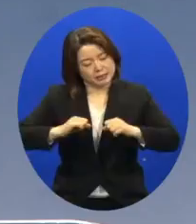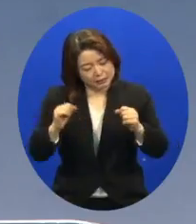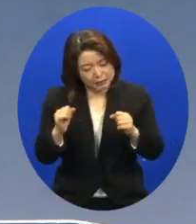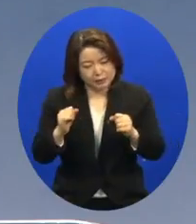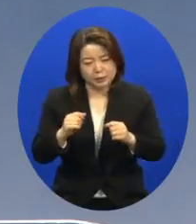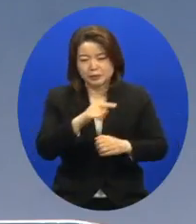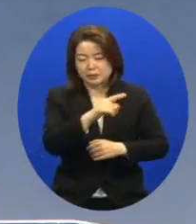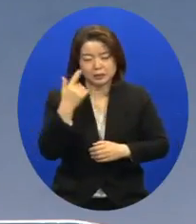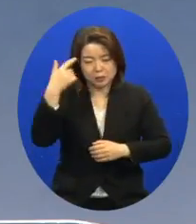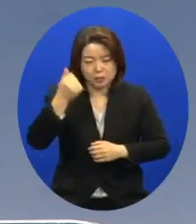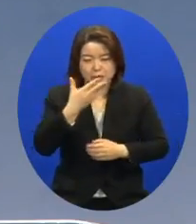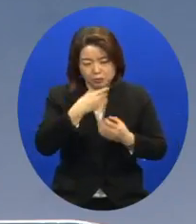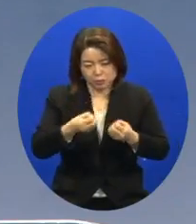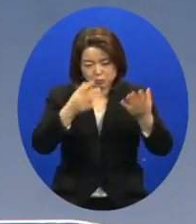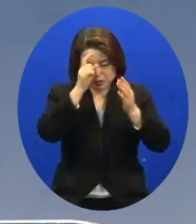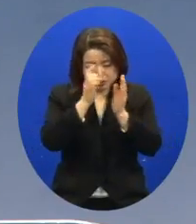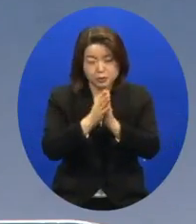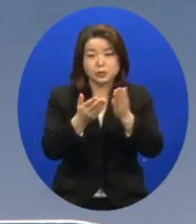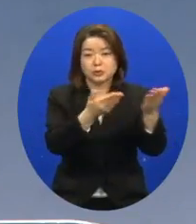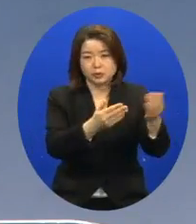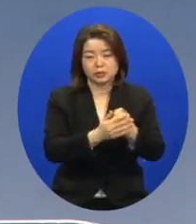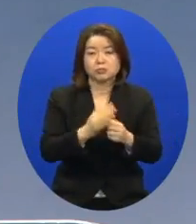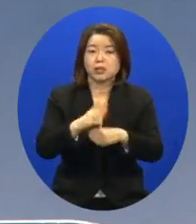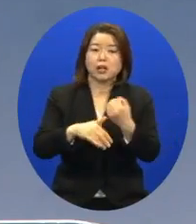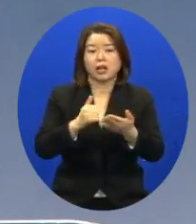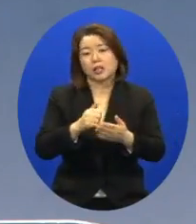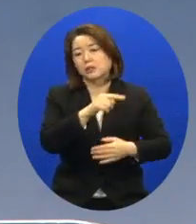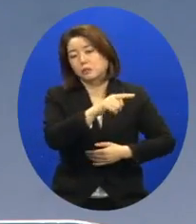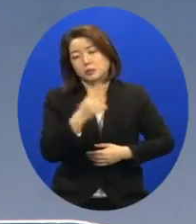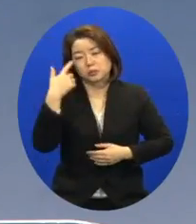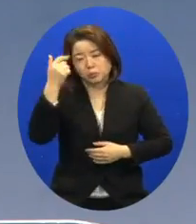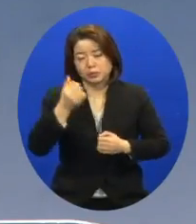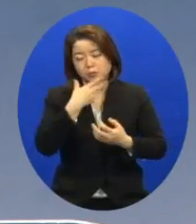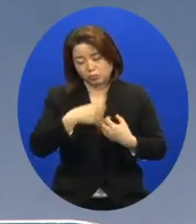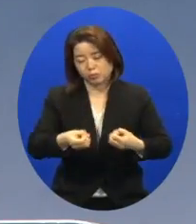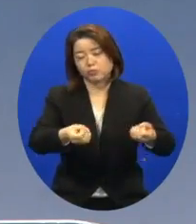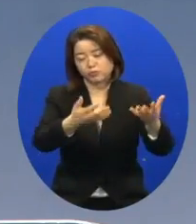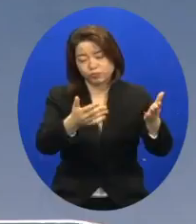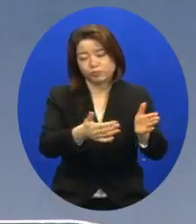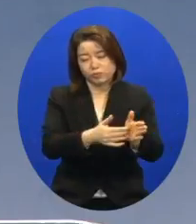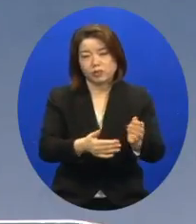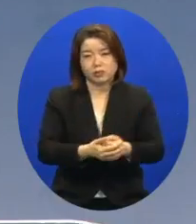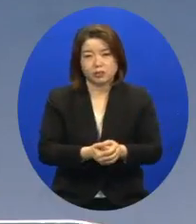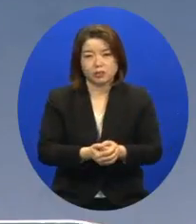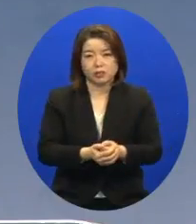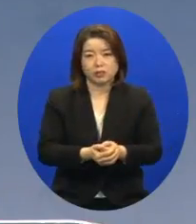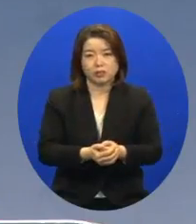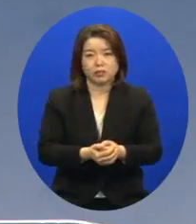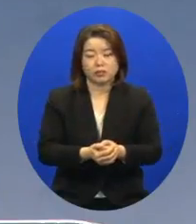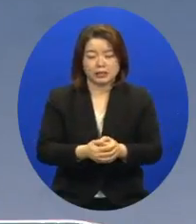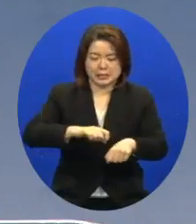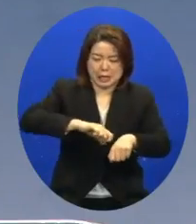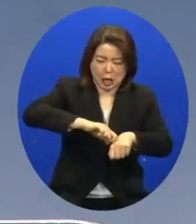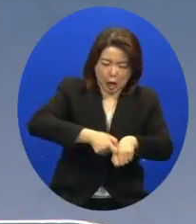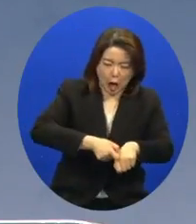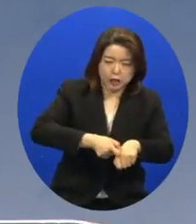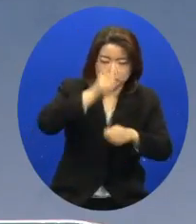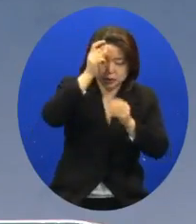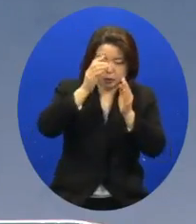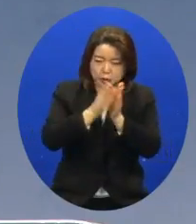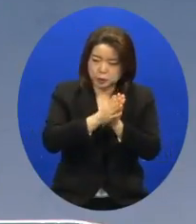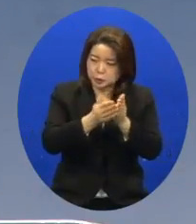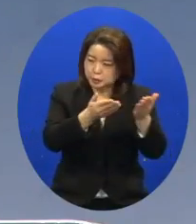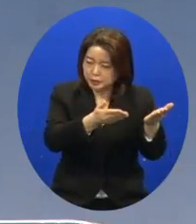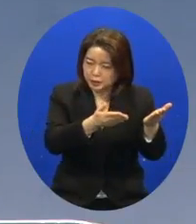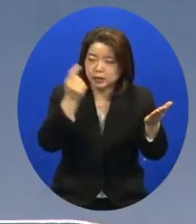축복하며 기도하였습니다 하나님 암흑의 목사님을 축복합니다 억지로 기도한다는 것이